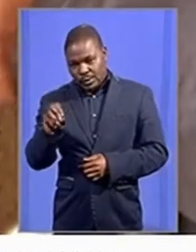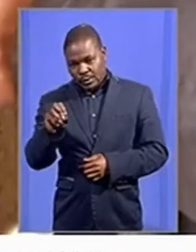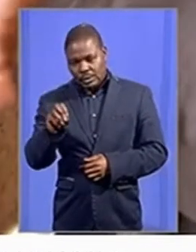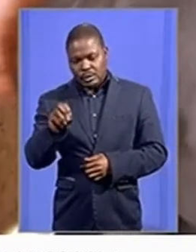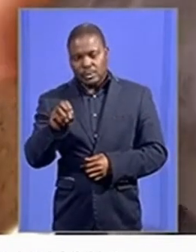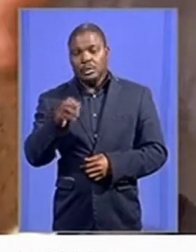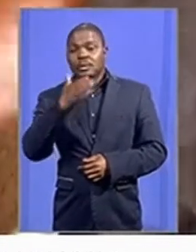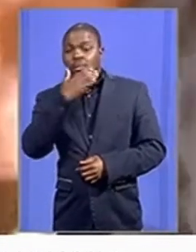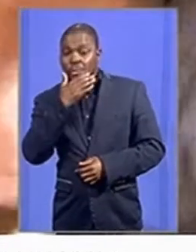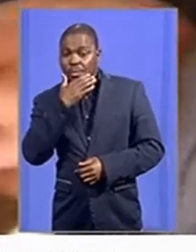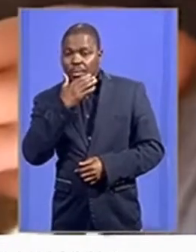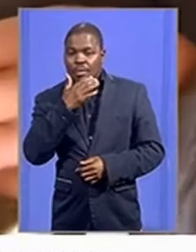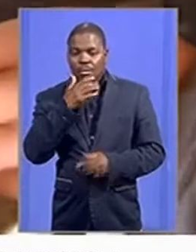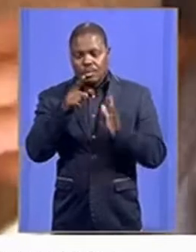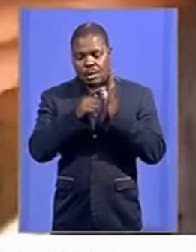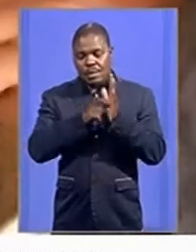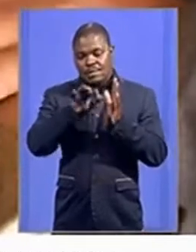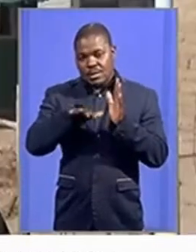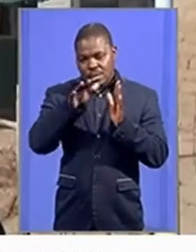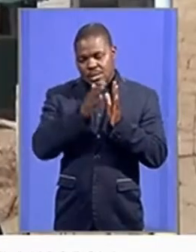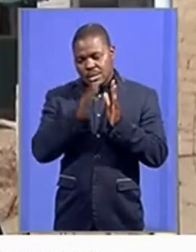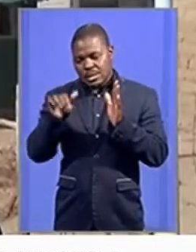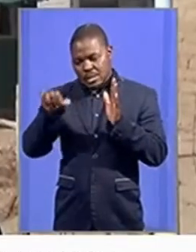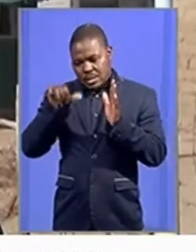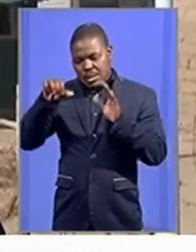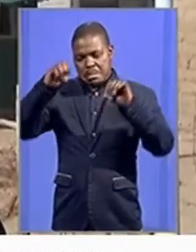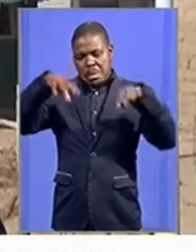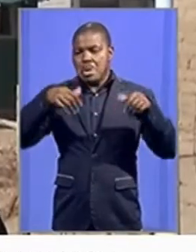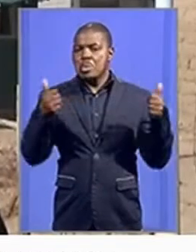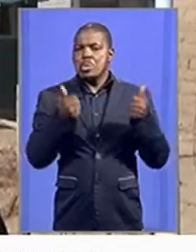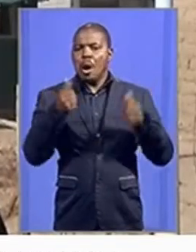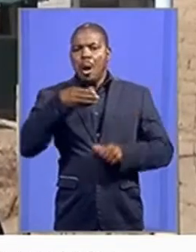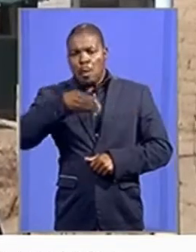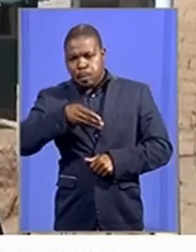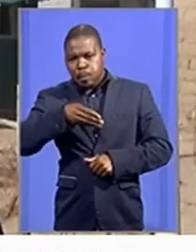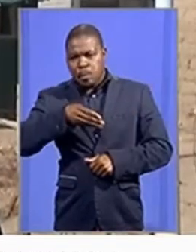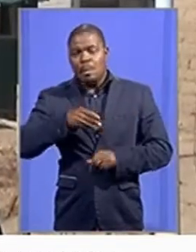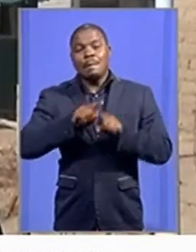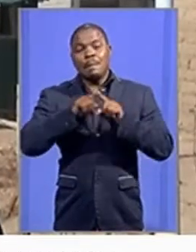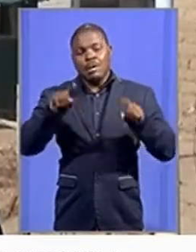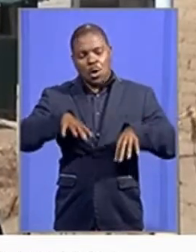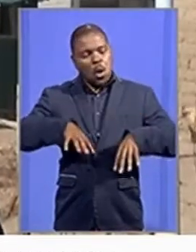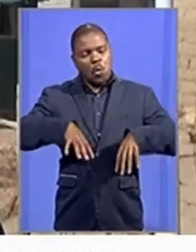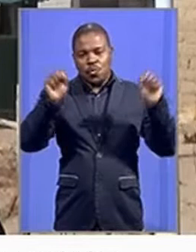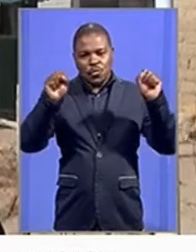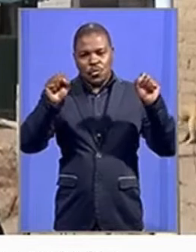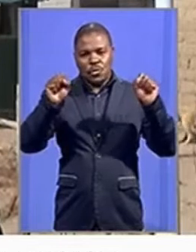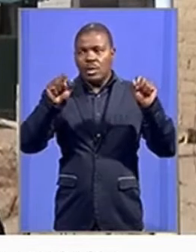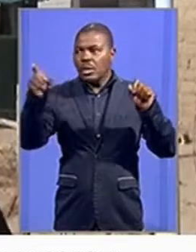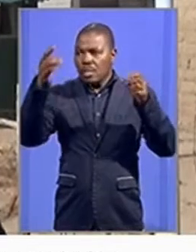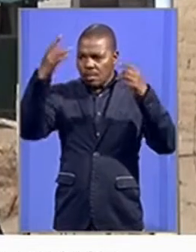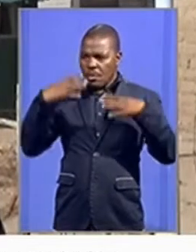2020 by December ka di 15 and 16th re ile ra laetelwa motlakase yaba o tima go sena motho ya tshong go